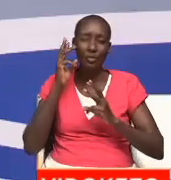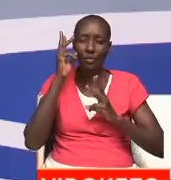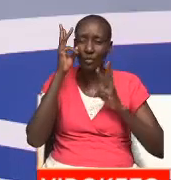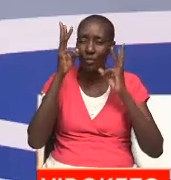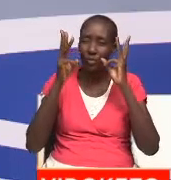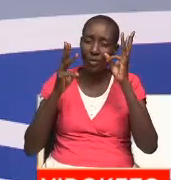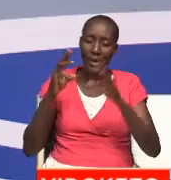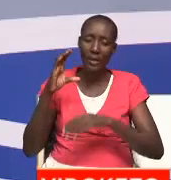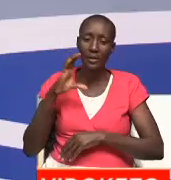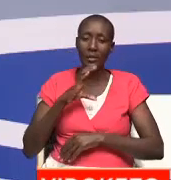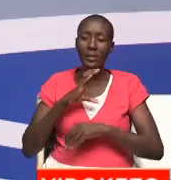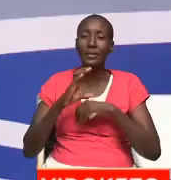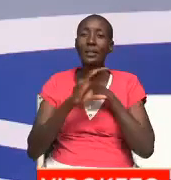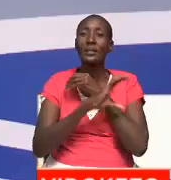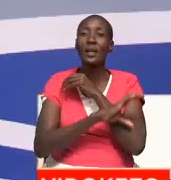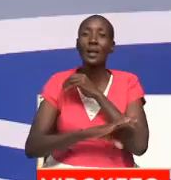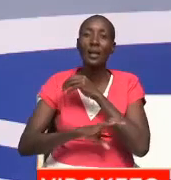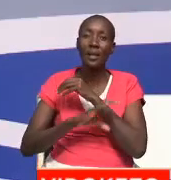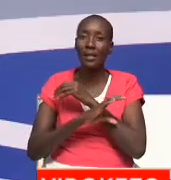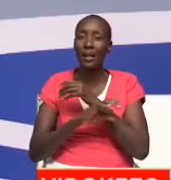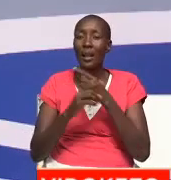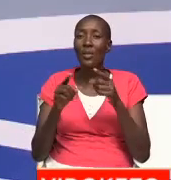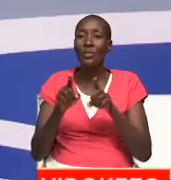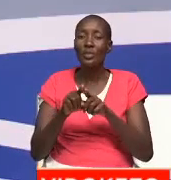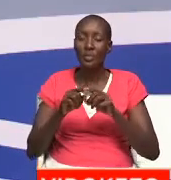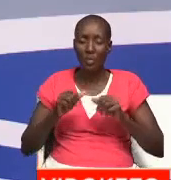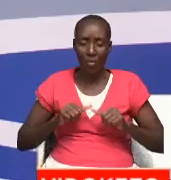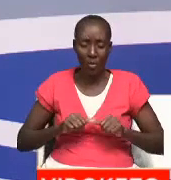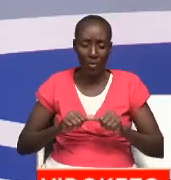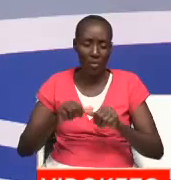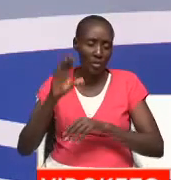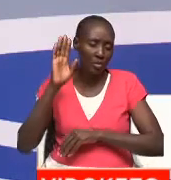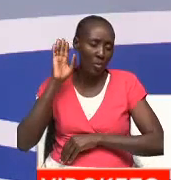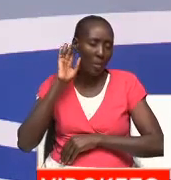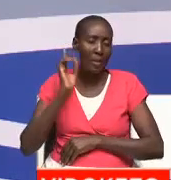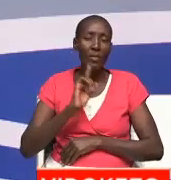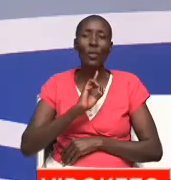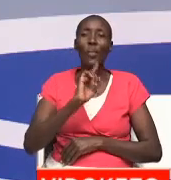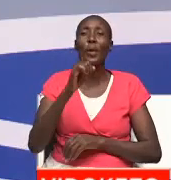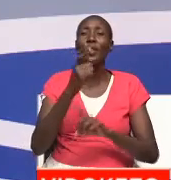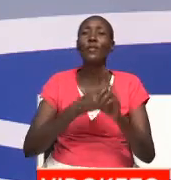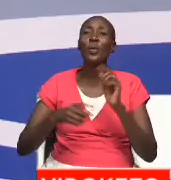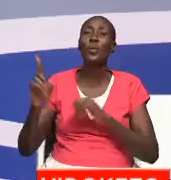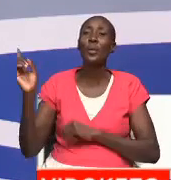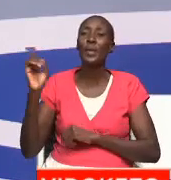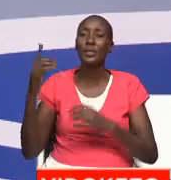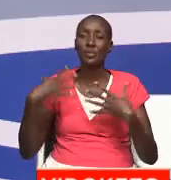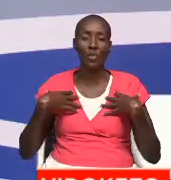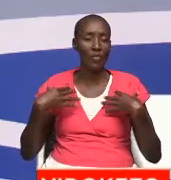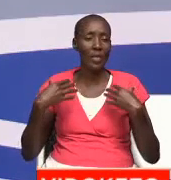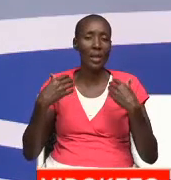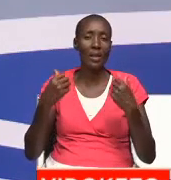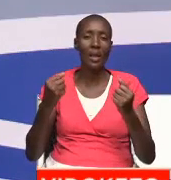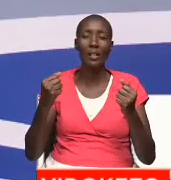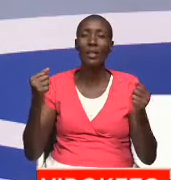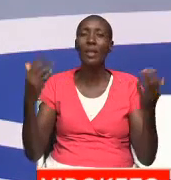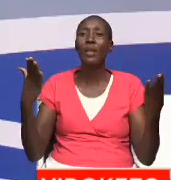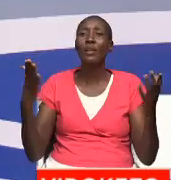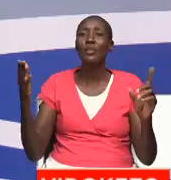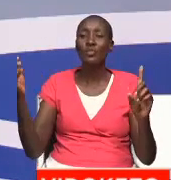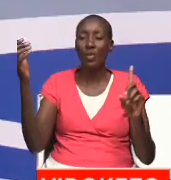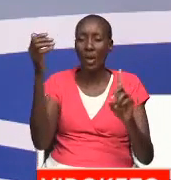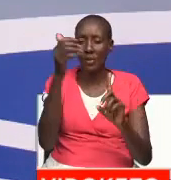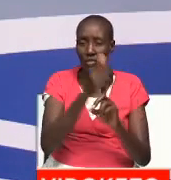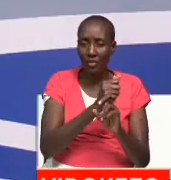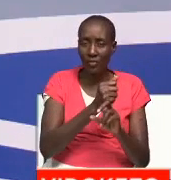Raia nchini, wananchi wanaendelea kufuata maagizo wanayopewa na Wizara ya Afya kufanikisha vita dhidi ya